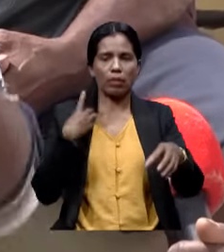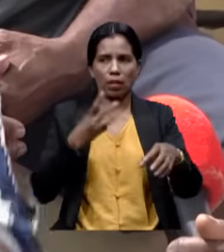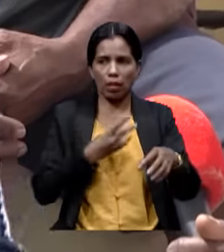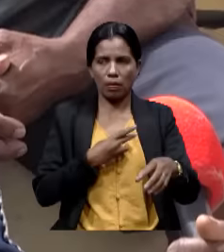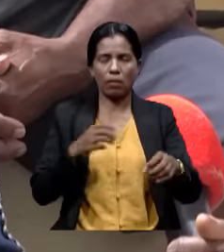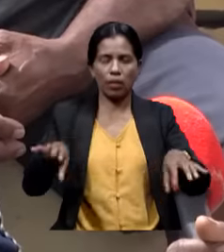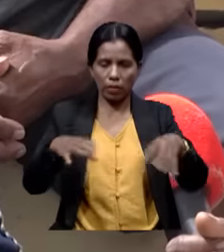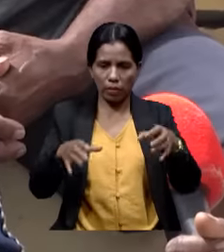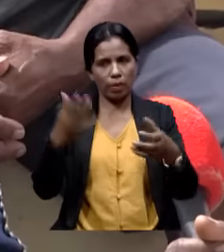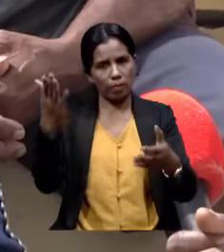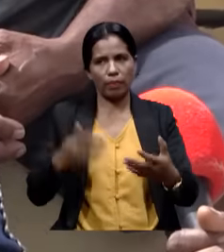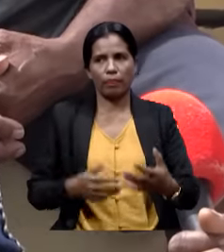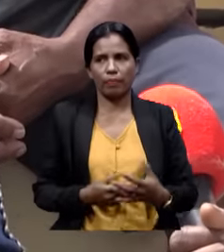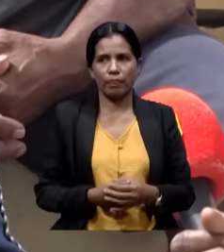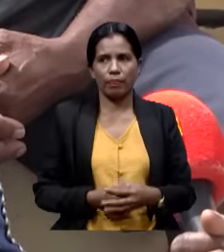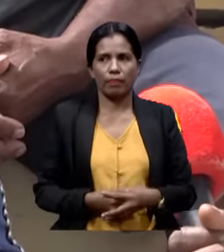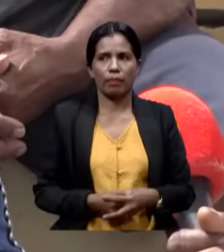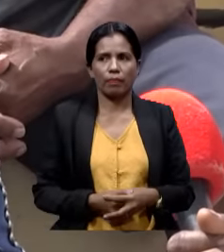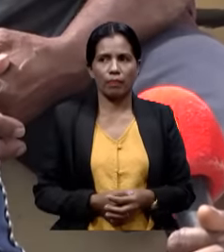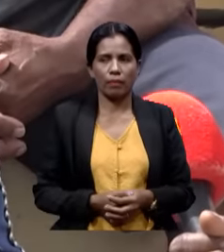leba servisu ya ne ba.